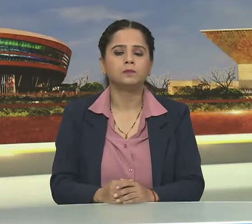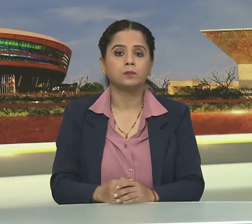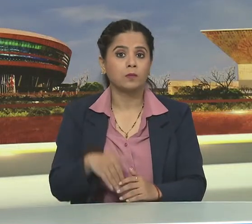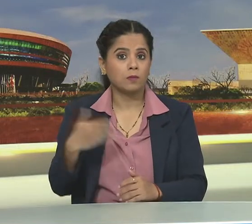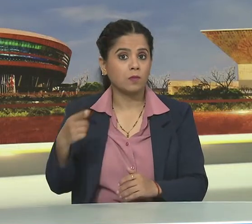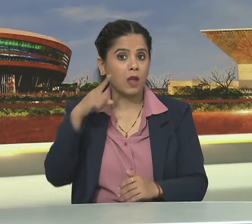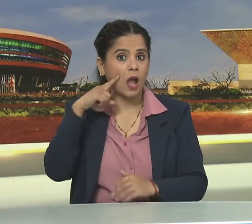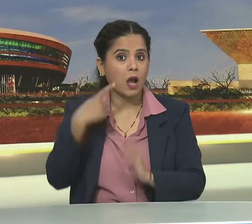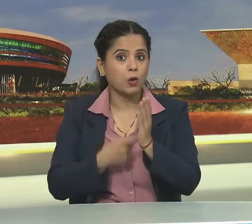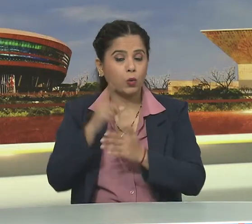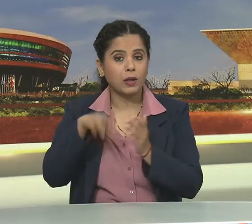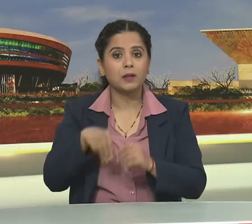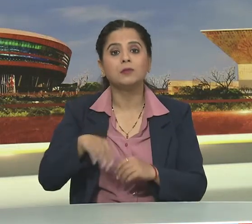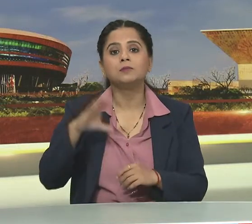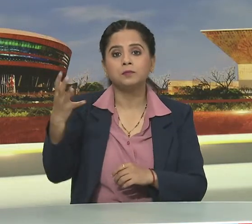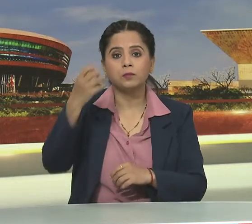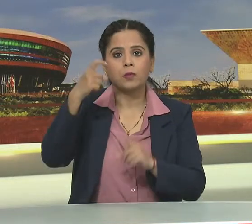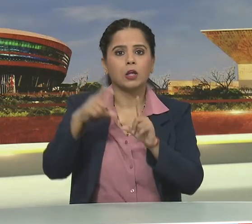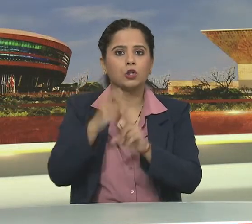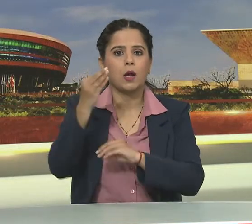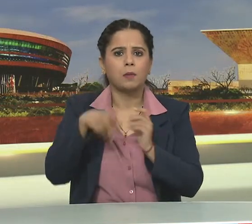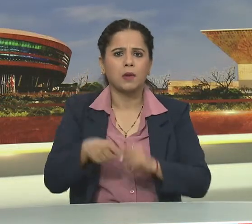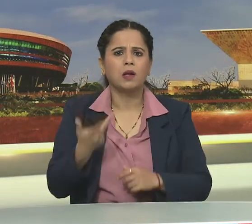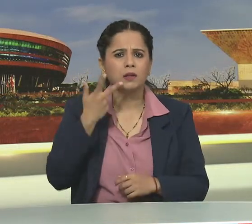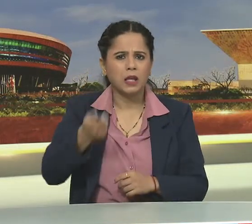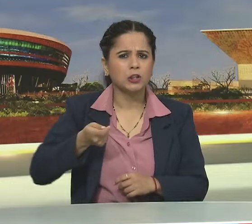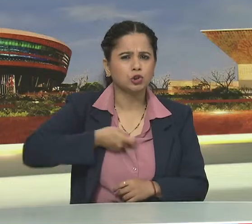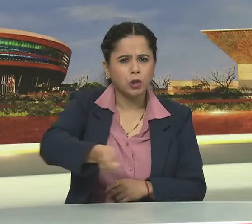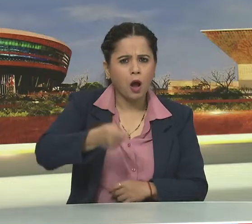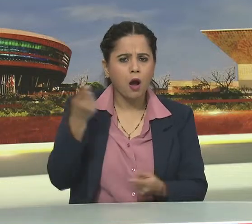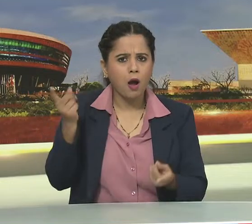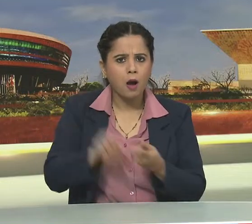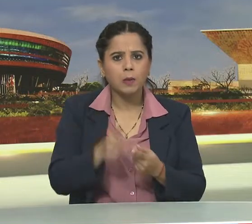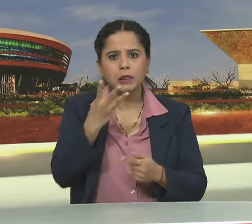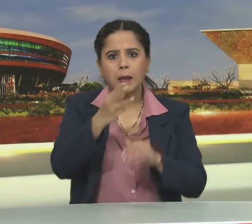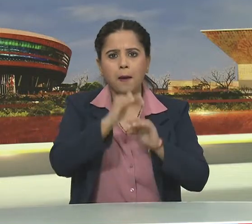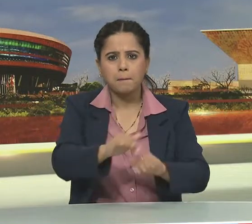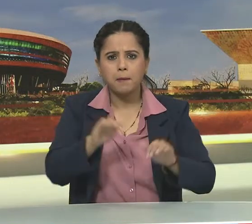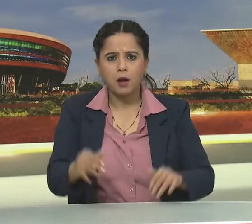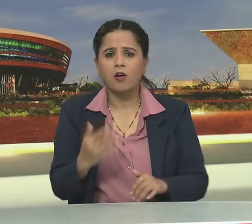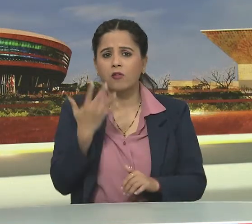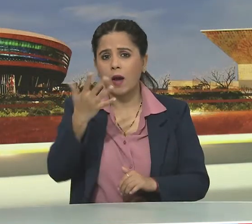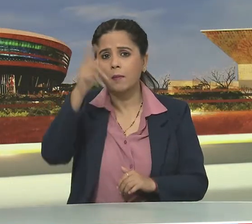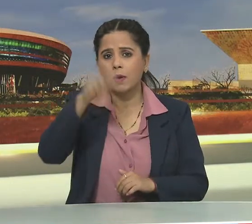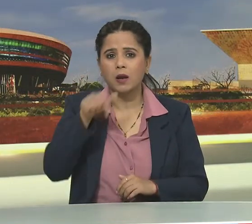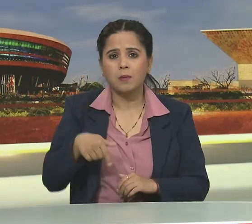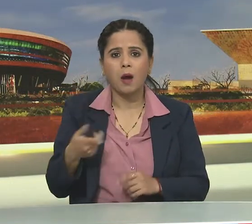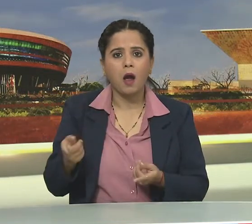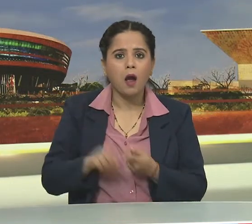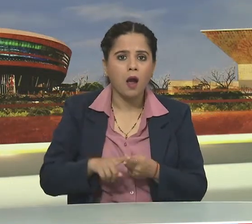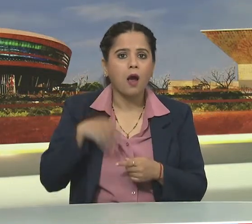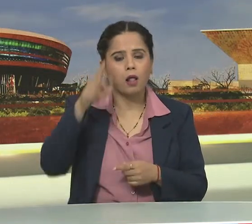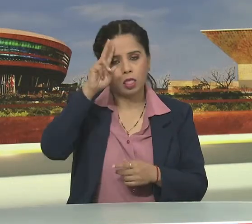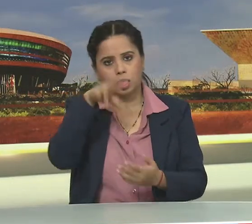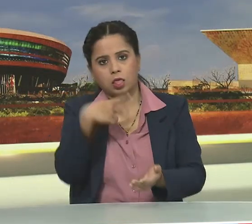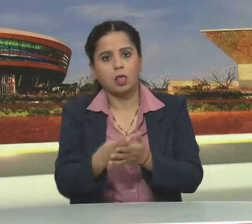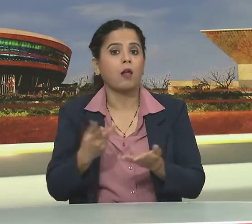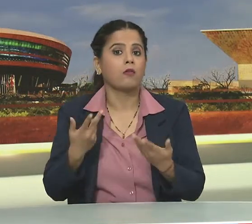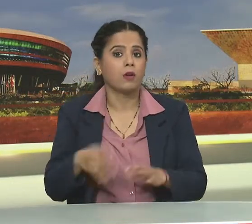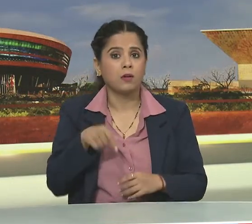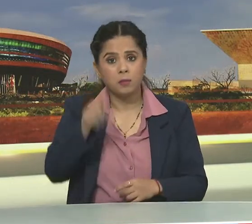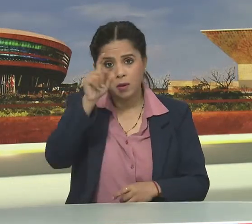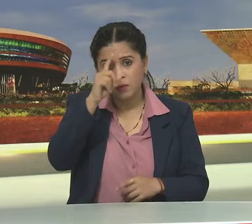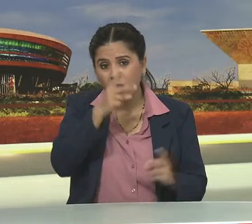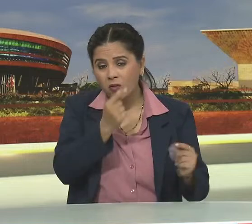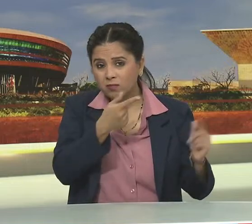वहीं आयरलैंड की राजधानी डबलिन में चाकूबाजी की एक घटना में 3 बच्चों समेत 5 लोग घायल हो गए। घायलों को इलाज के